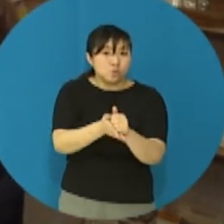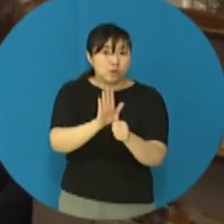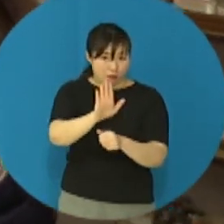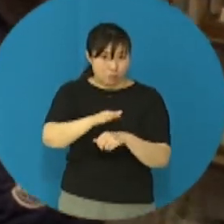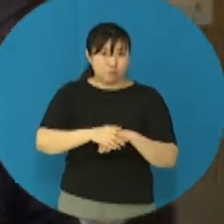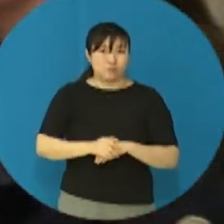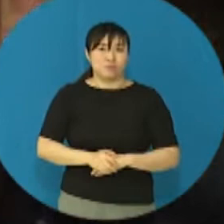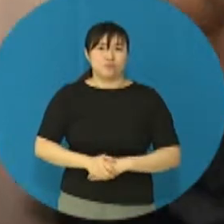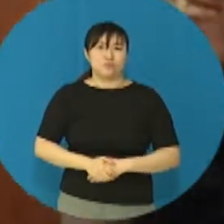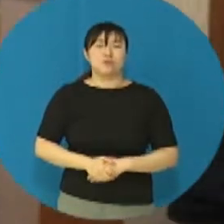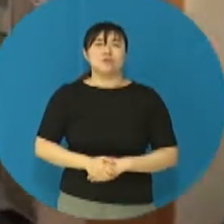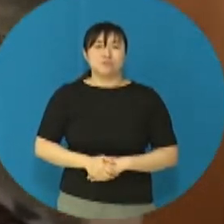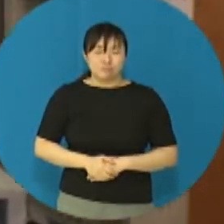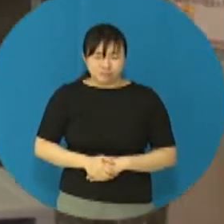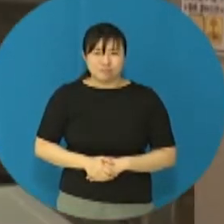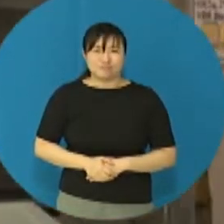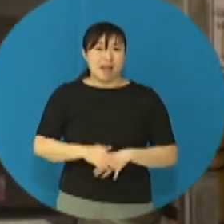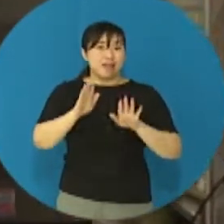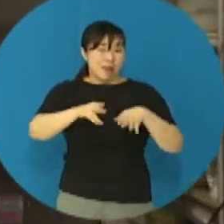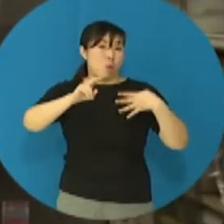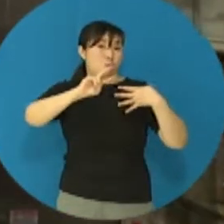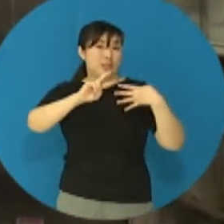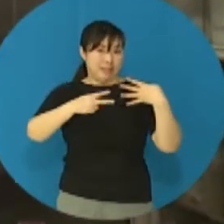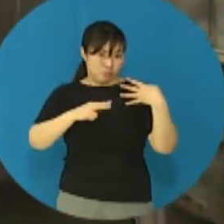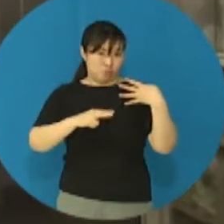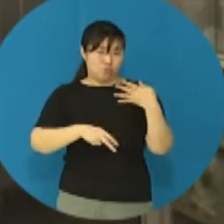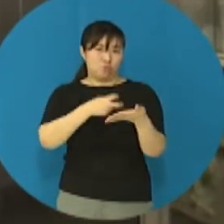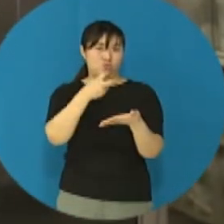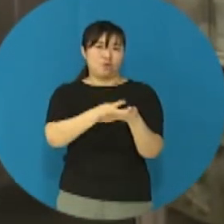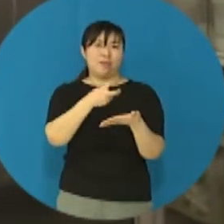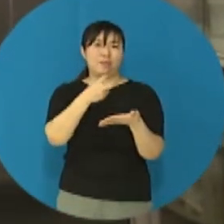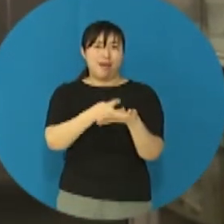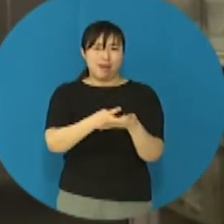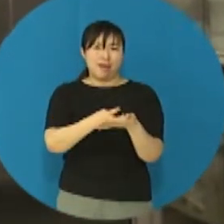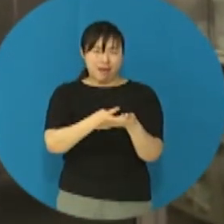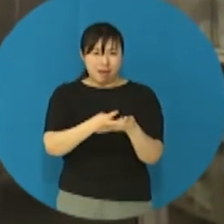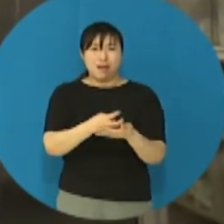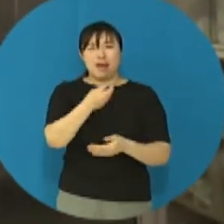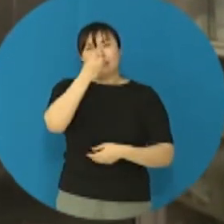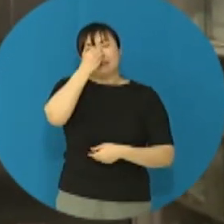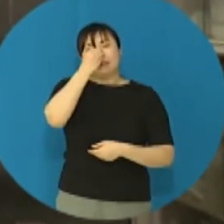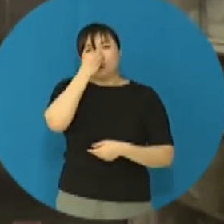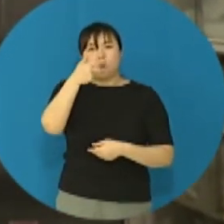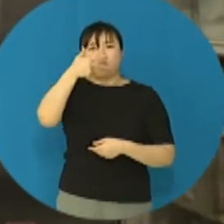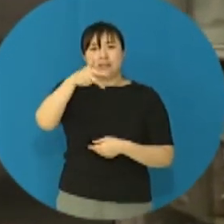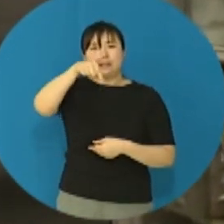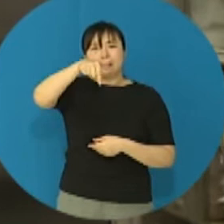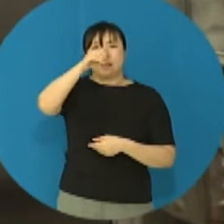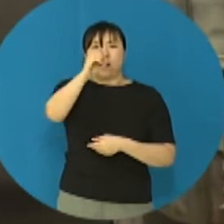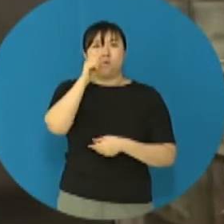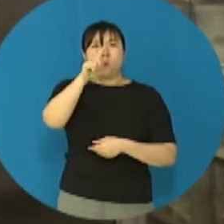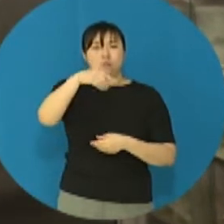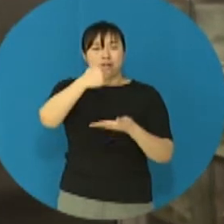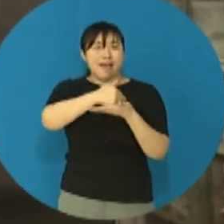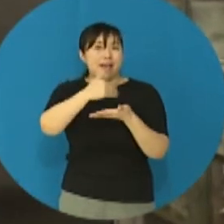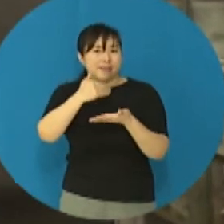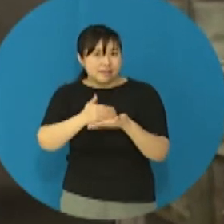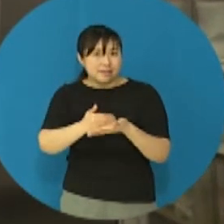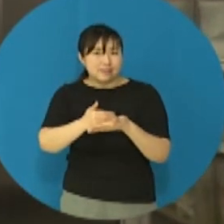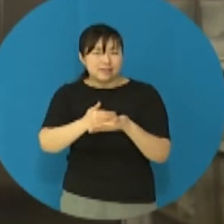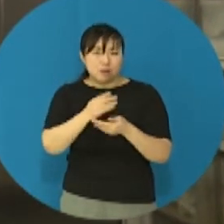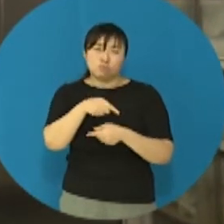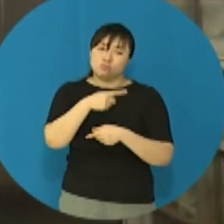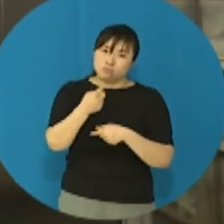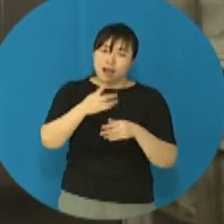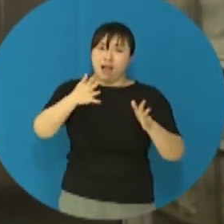か。 そうですね、今の時期季節限定になりますいちごのシフォンケーキとか、あとはこれから春